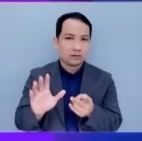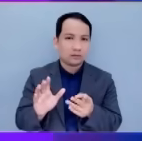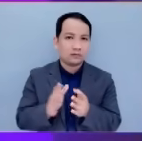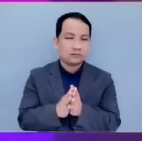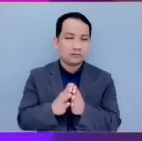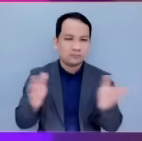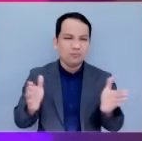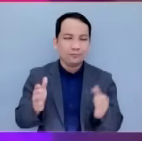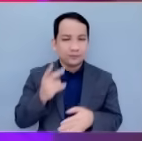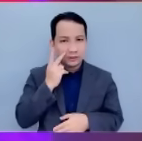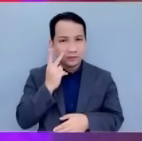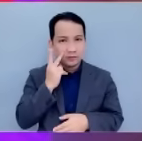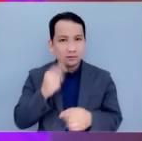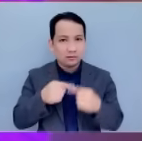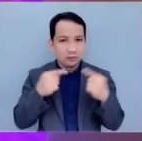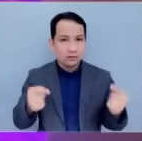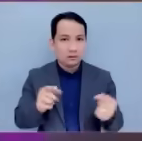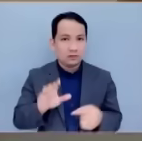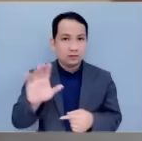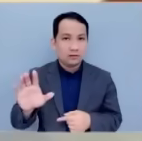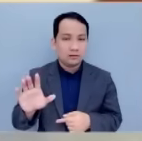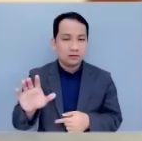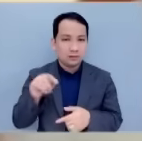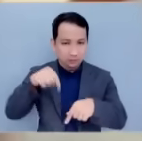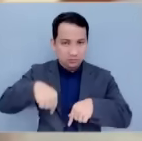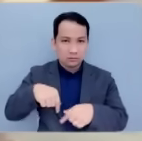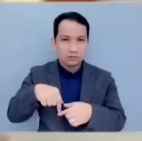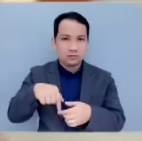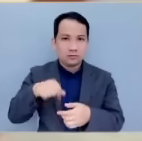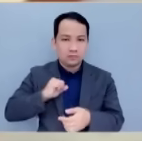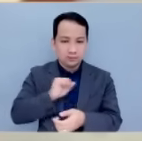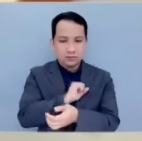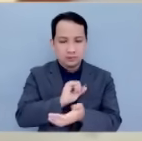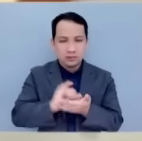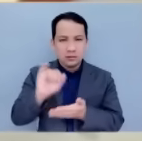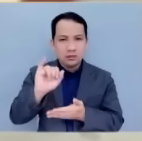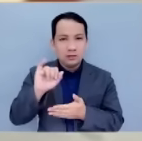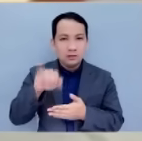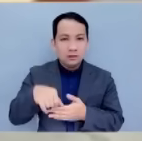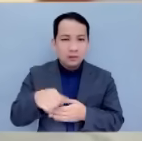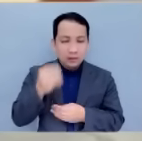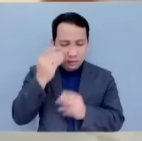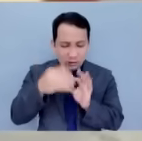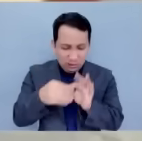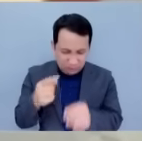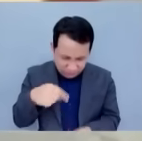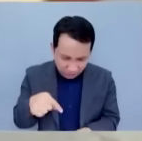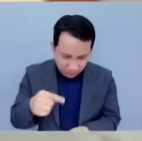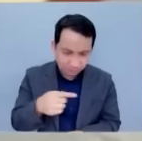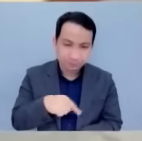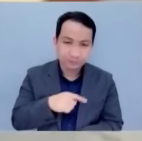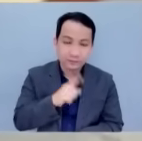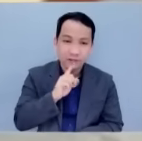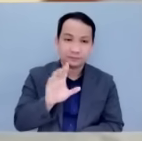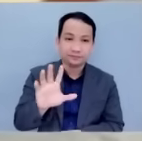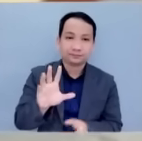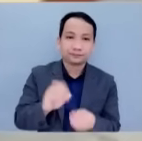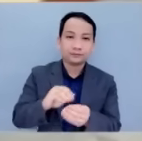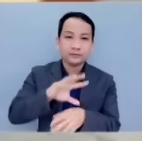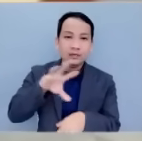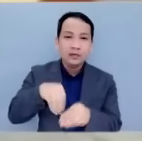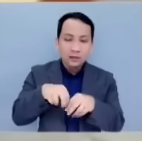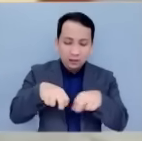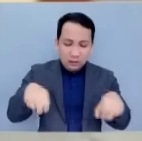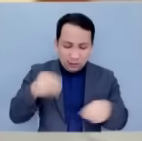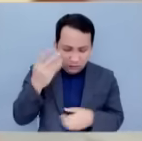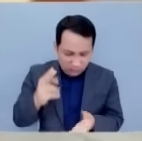gano'ng pinaglaban ni SP ang institution. Pati si Senator Sonny Angara na kabilang sa seatmates block ni Zubiri, pumirma rin daw